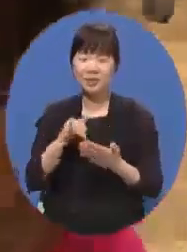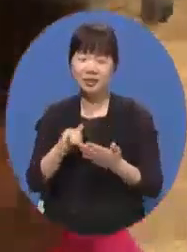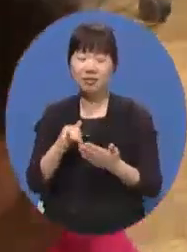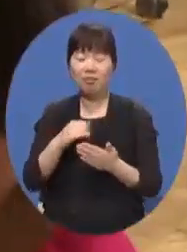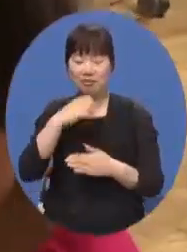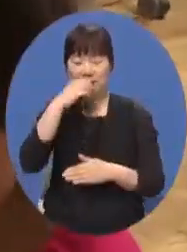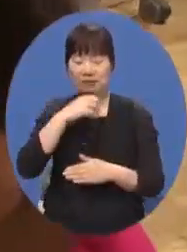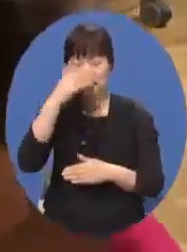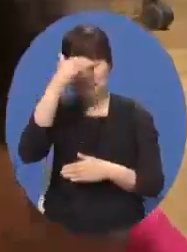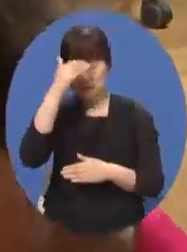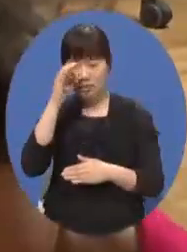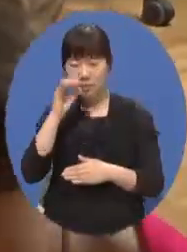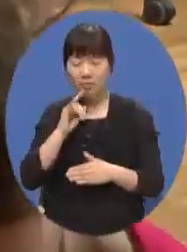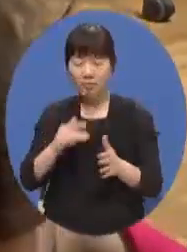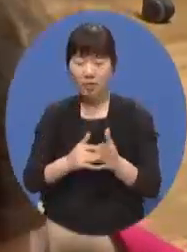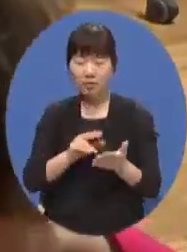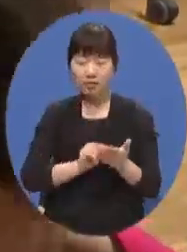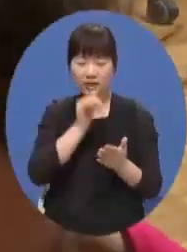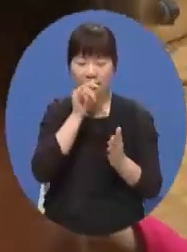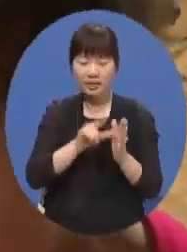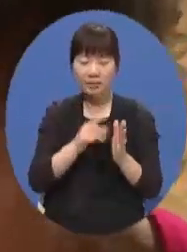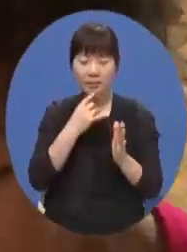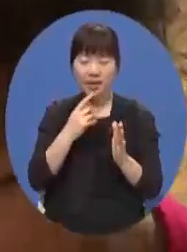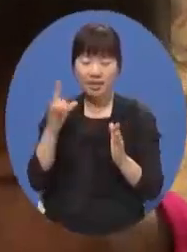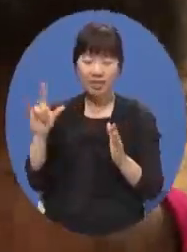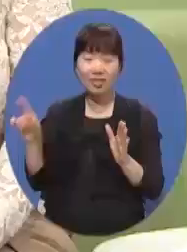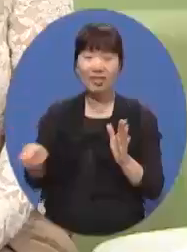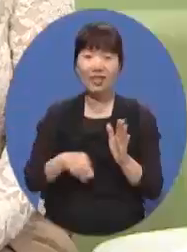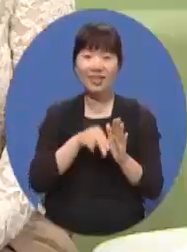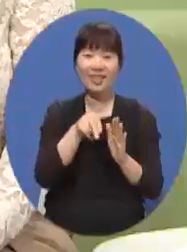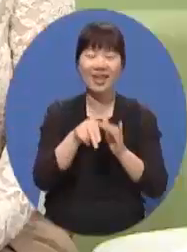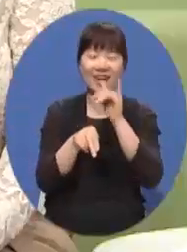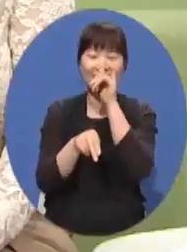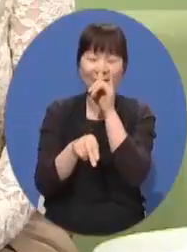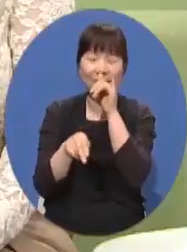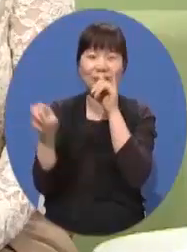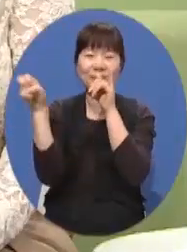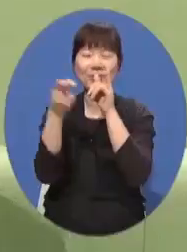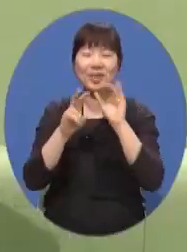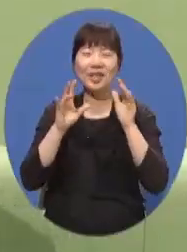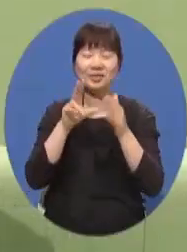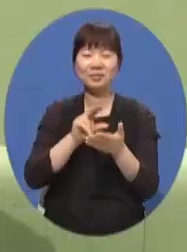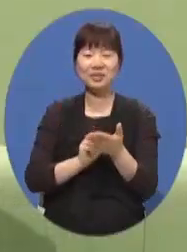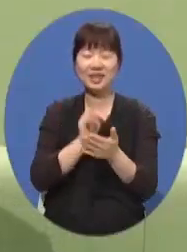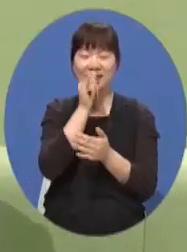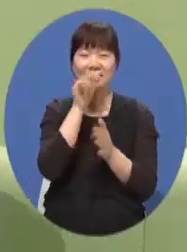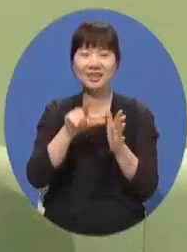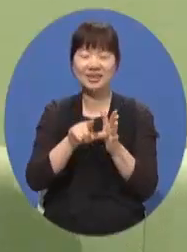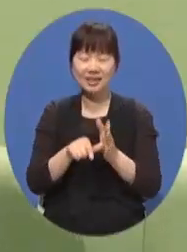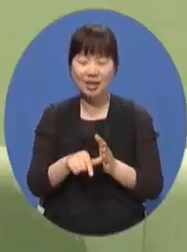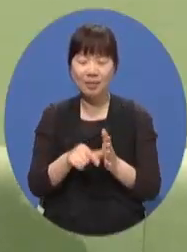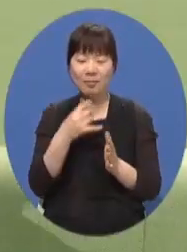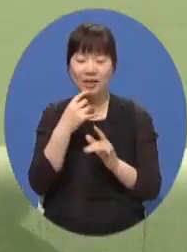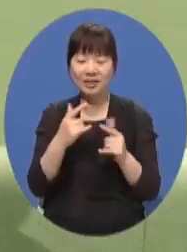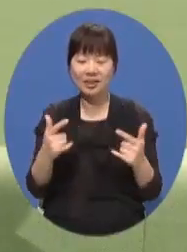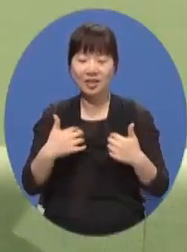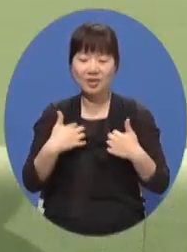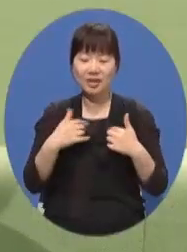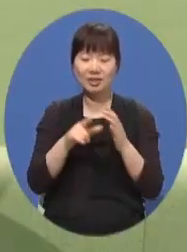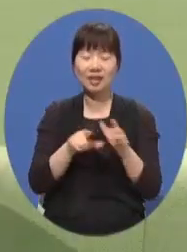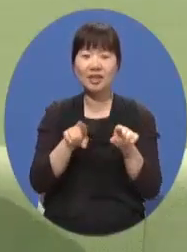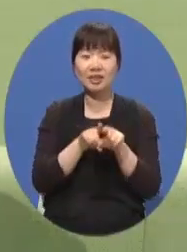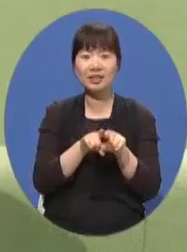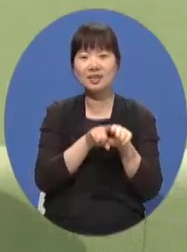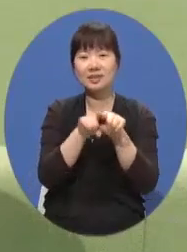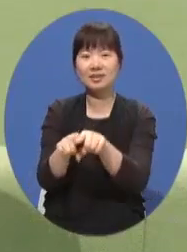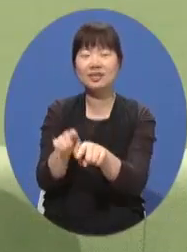이렇게 지켜봐 주시다가 문제 있을 때만 띵 나타나서 이렇게 해주거든요. 그런데 아이들은 문제 있을 때뿐만 아니라 즐거운 시간도 함께